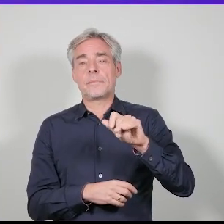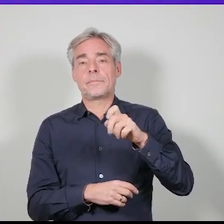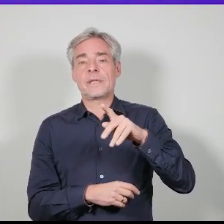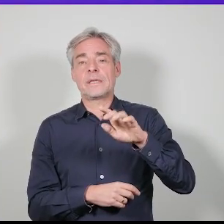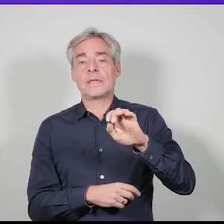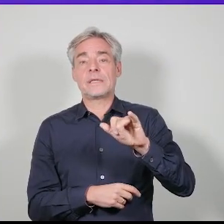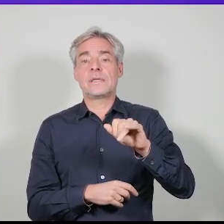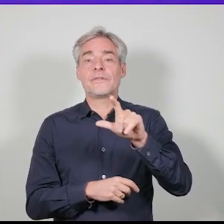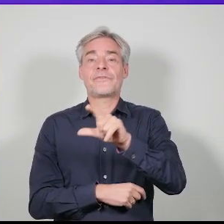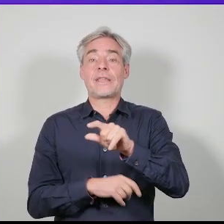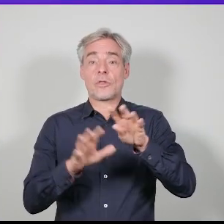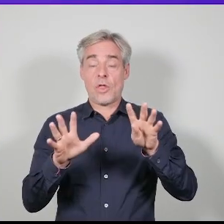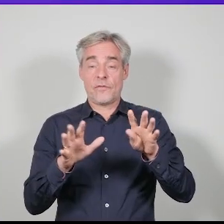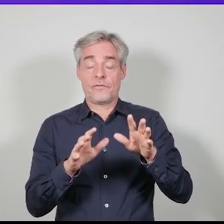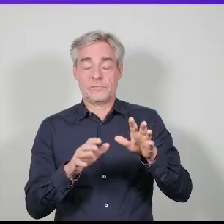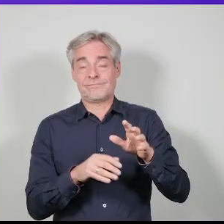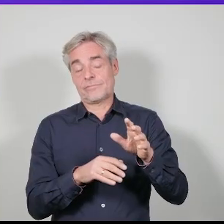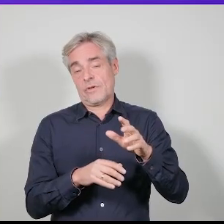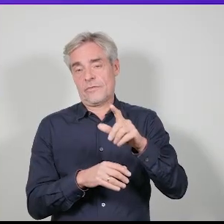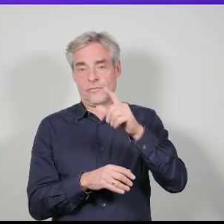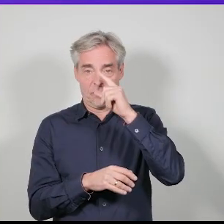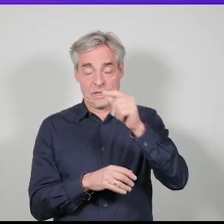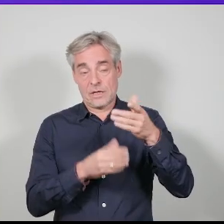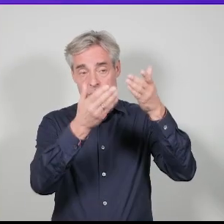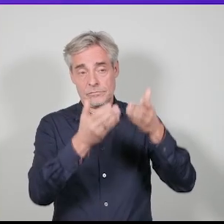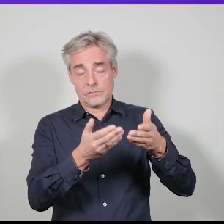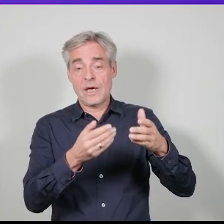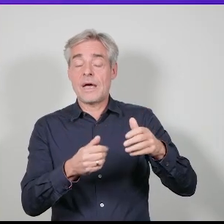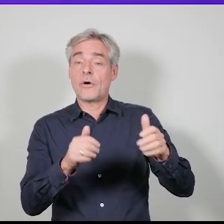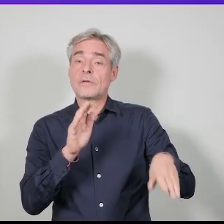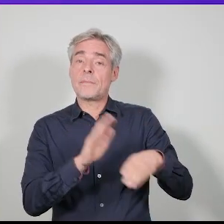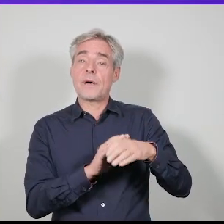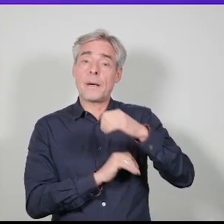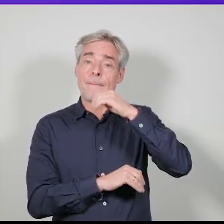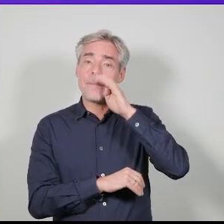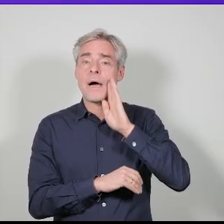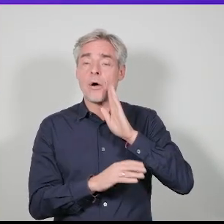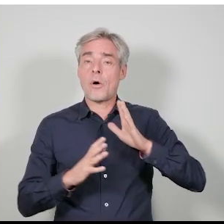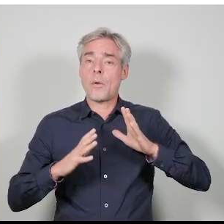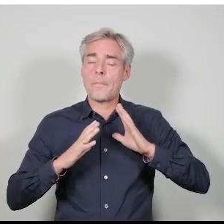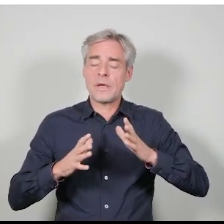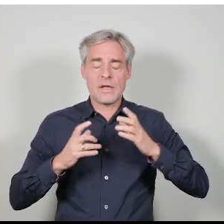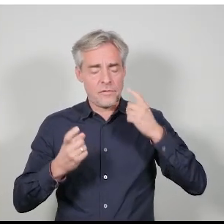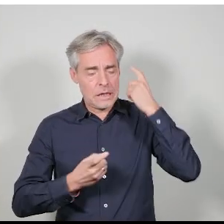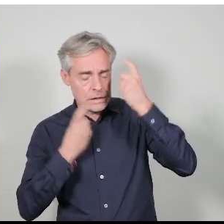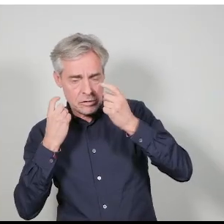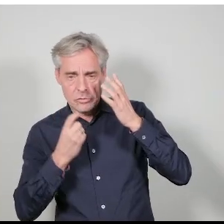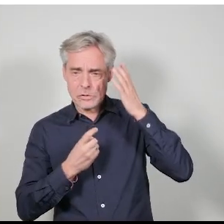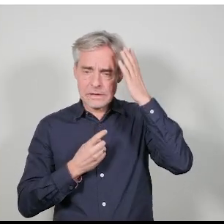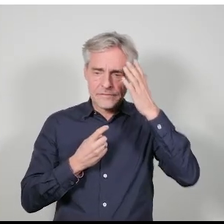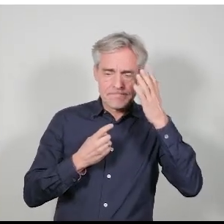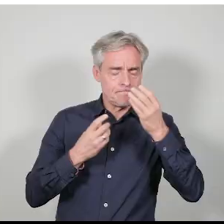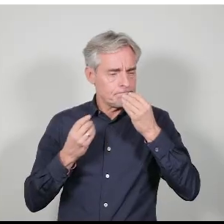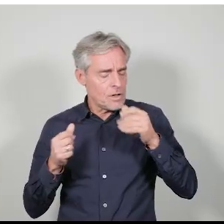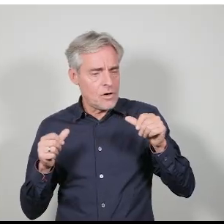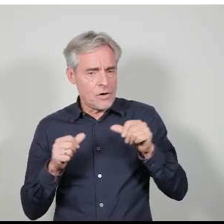eu cette réflexion portée, partie des demandes de parents bénévoles, d'une inquiétude et d'une réflexion sur